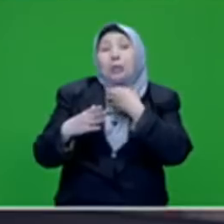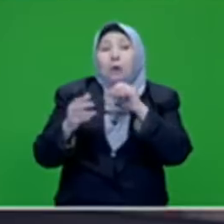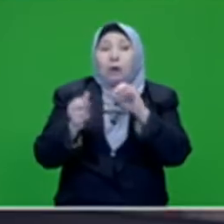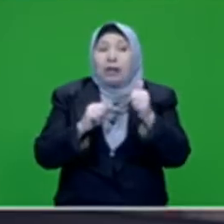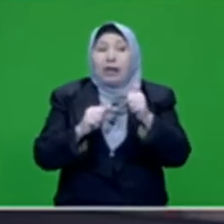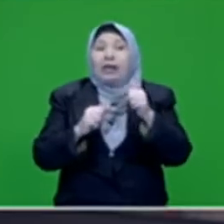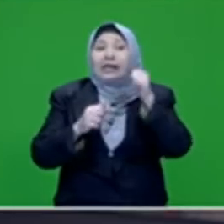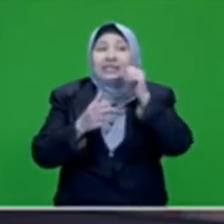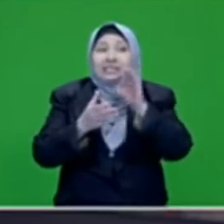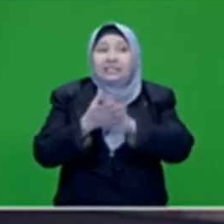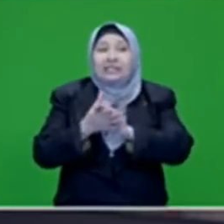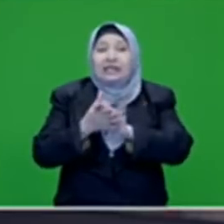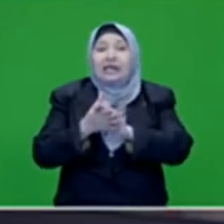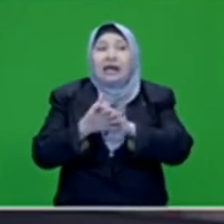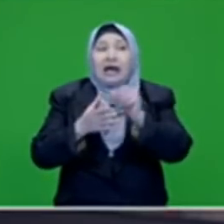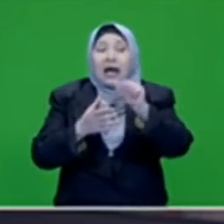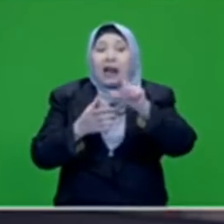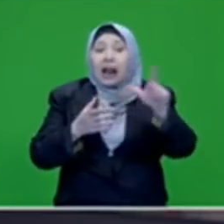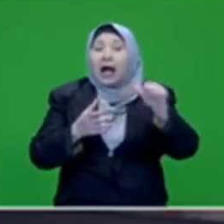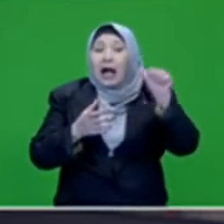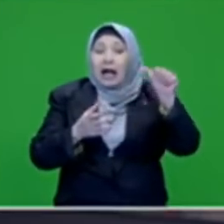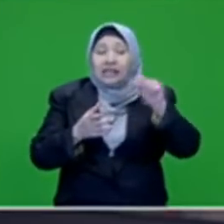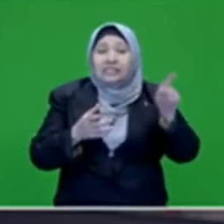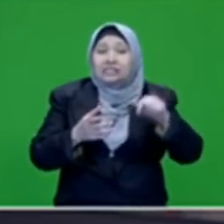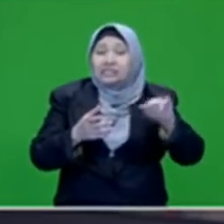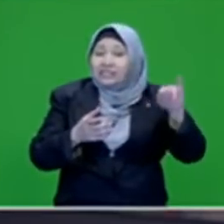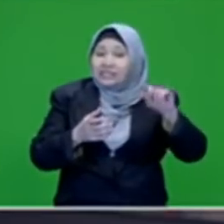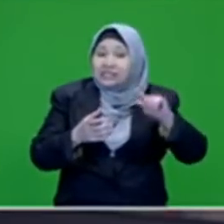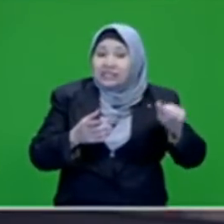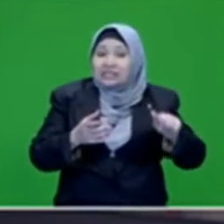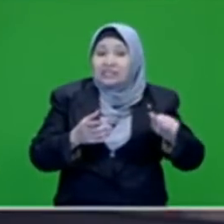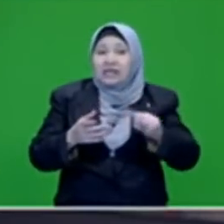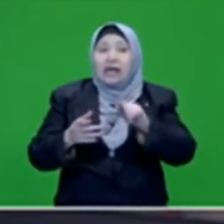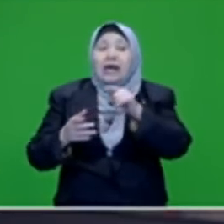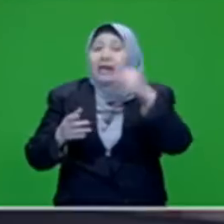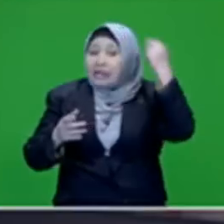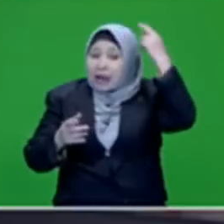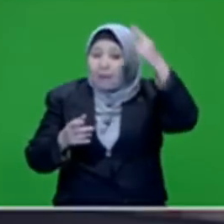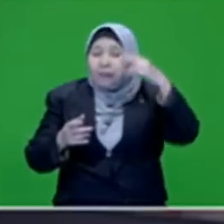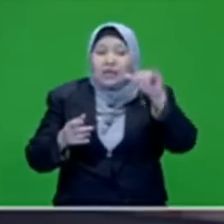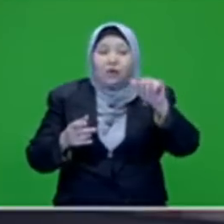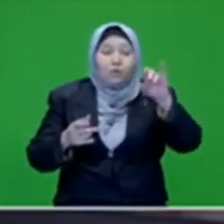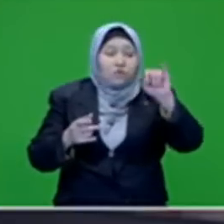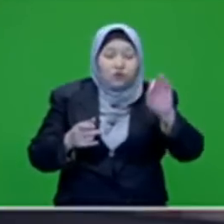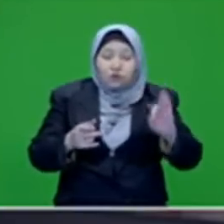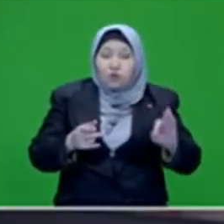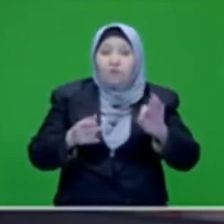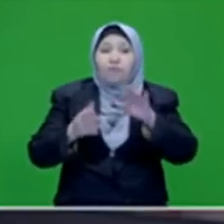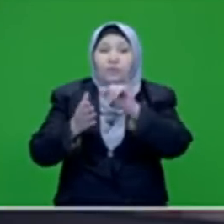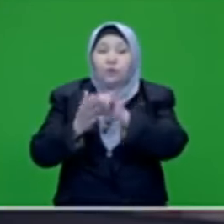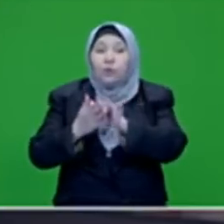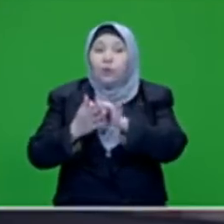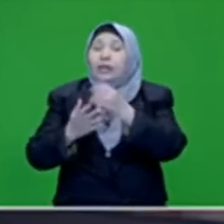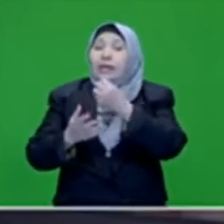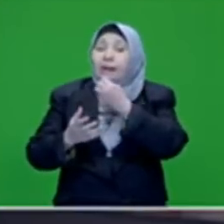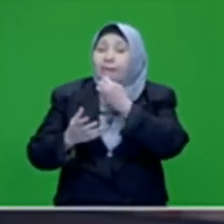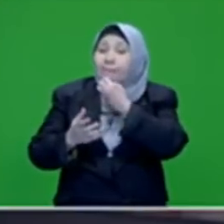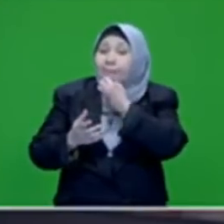kepada Al-Aziz, beliau Nabi Yusuf alaihissalam